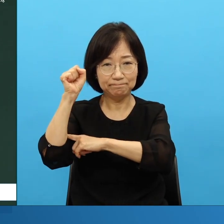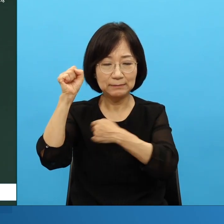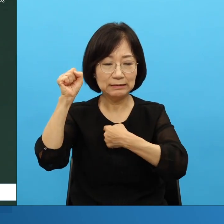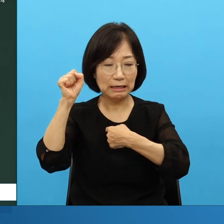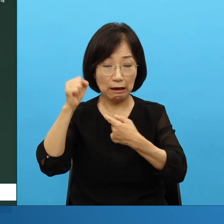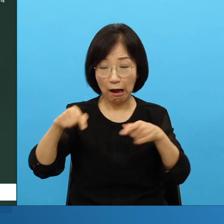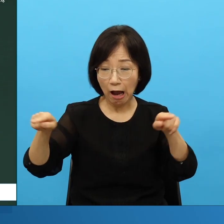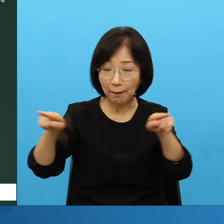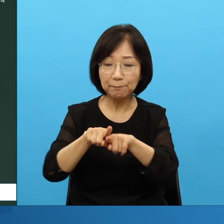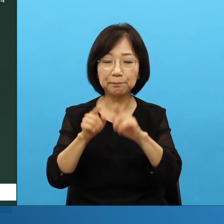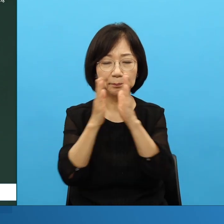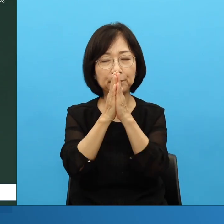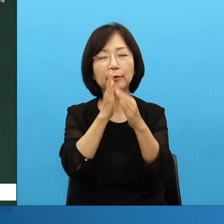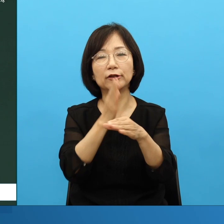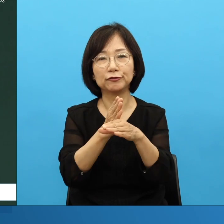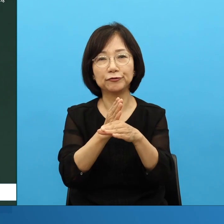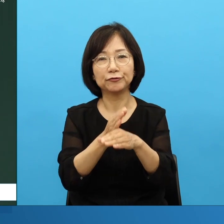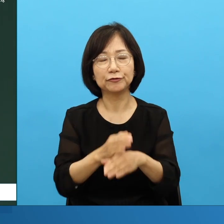같이 합니다.